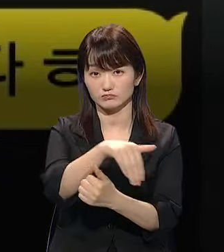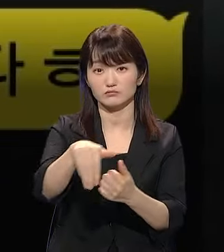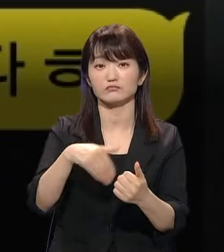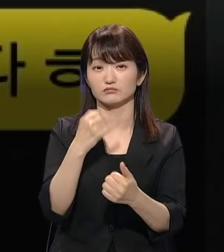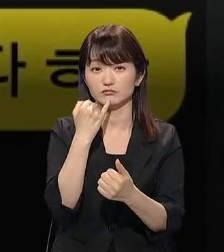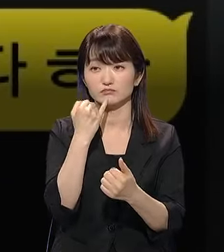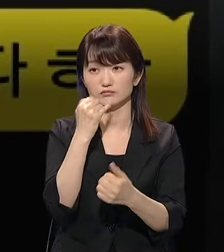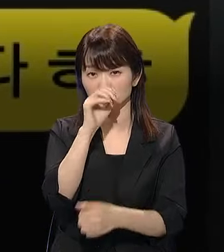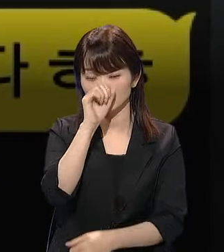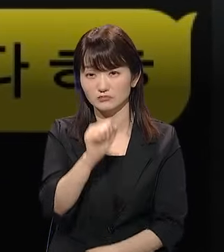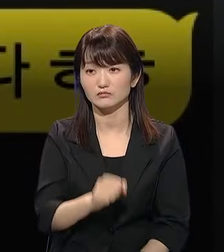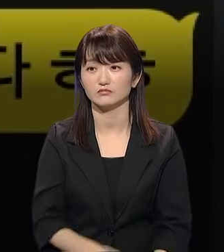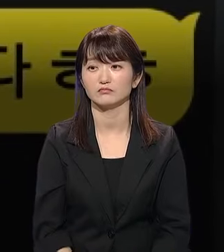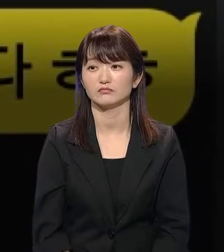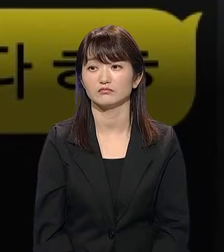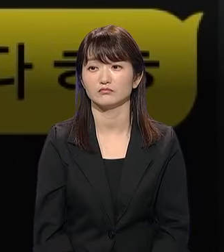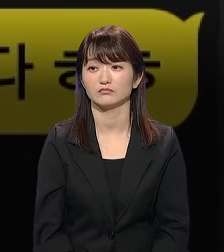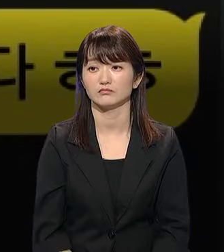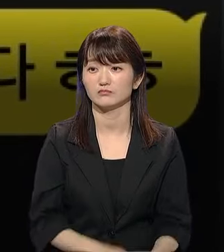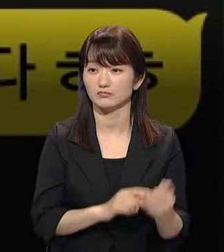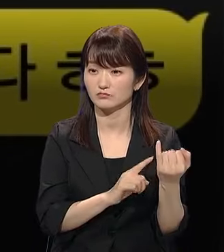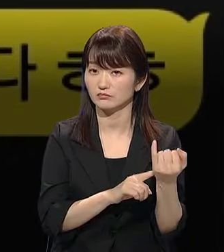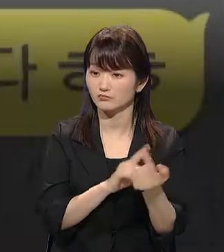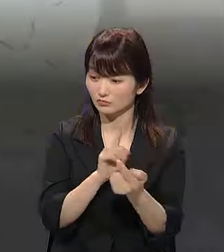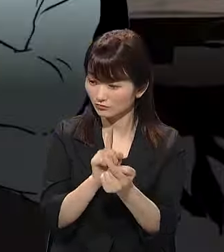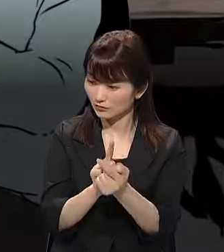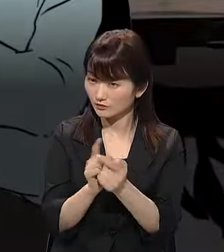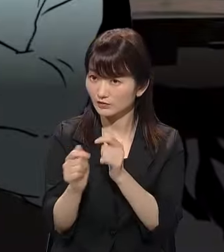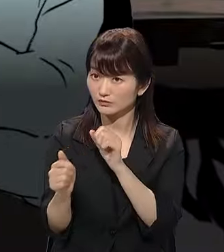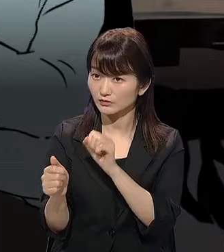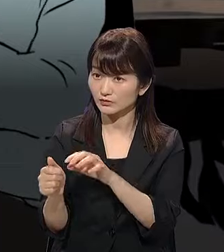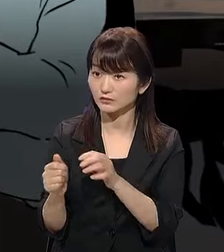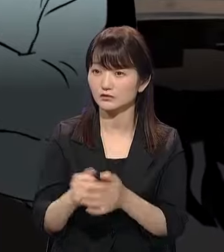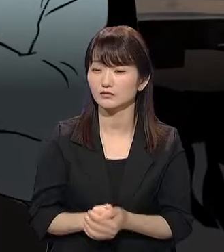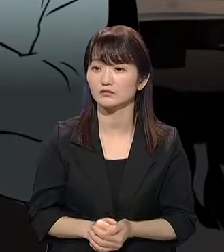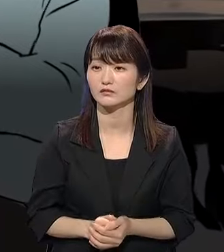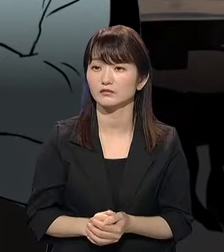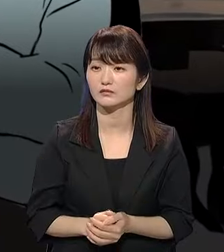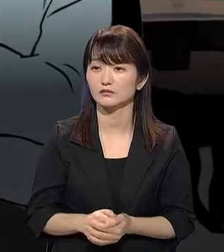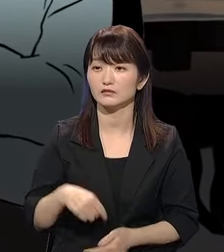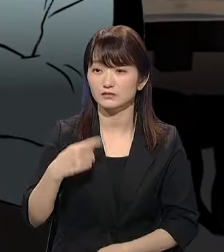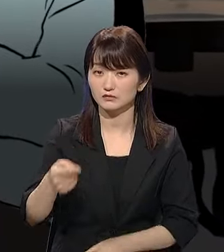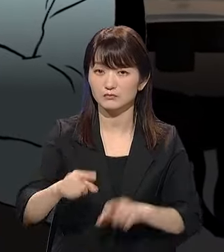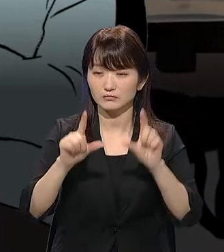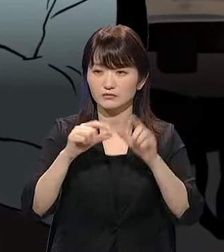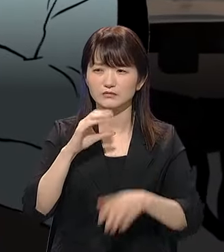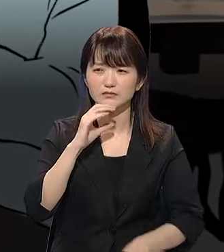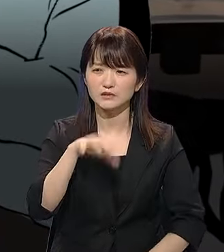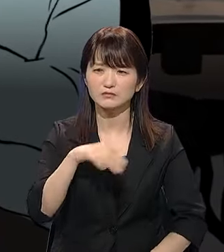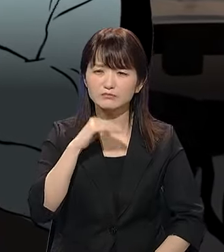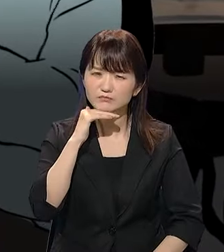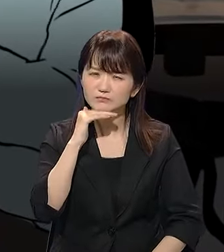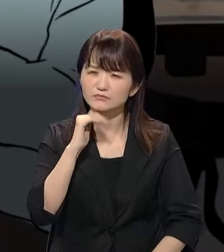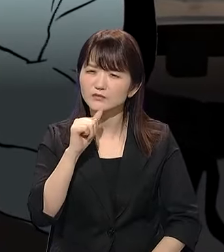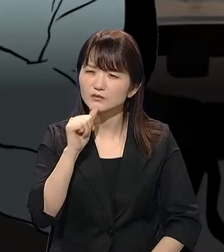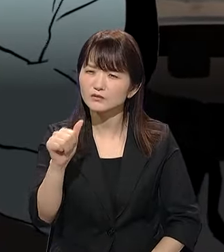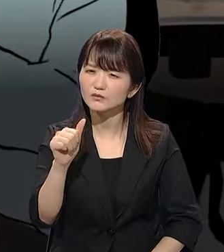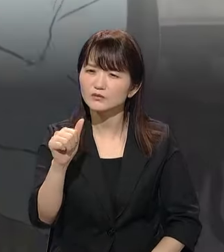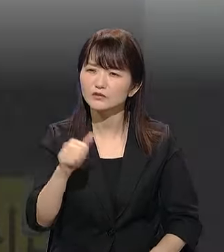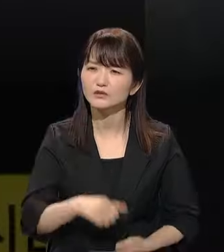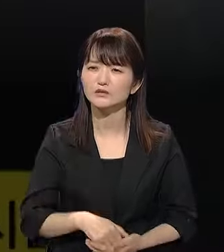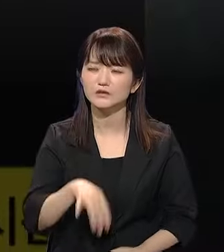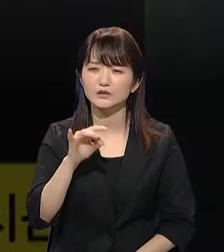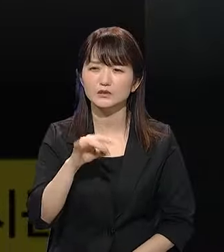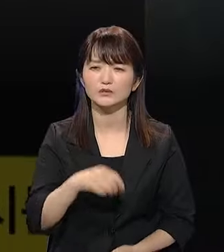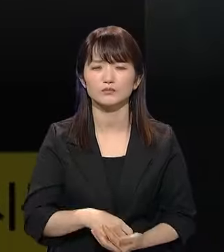괜찮아가지고 좋았는데 만나자고 그러더라고요. 그 다음날 이제 카페에서 기다리고 있는데 5분쯤 지났나? 처음에 뷰티 쪽에